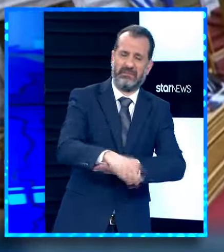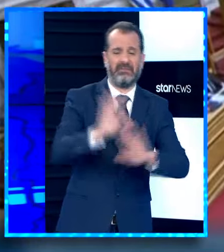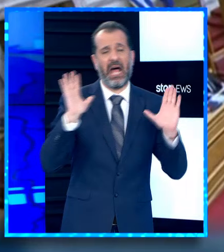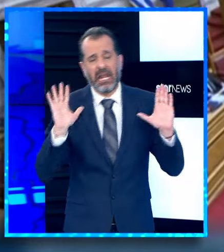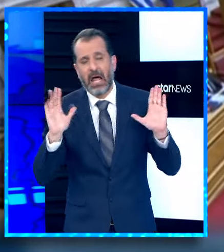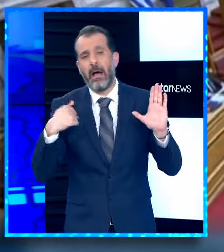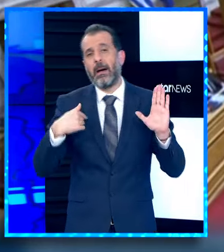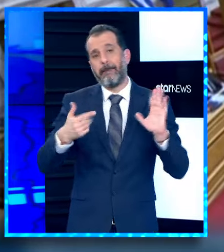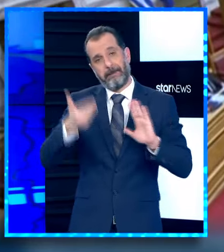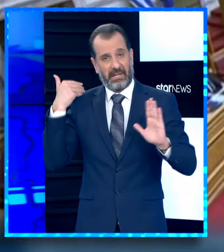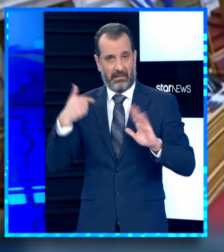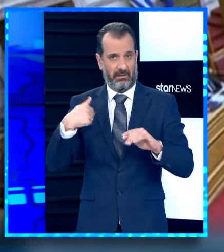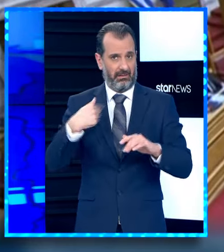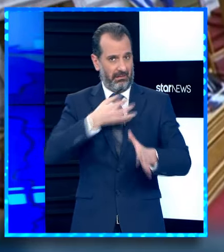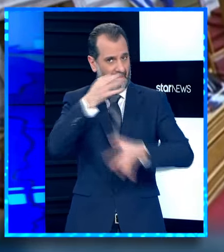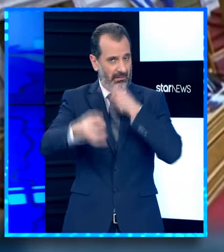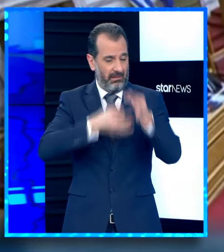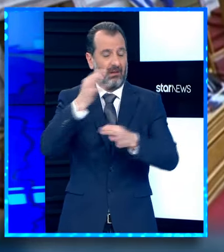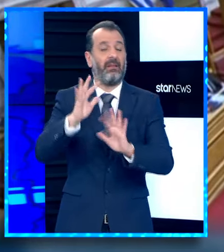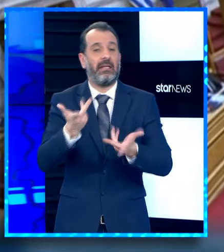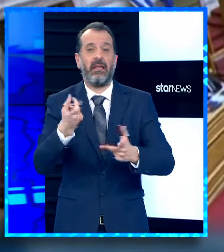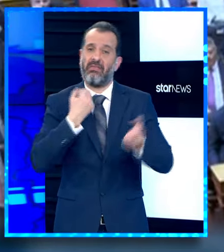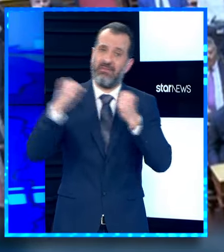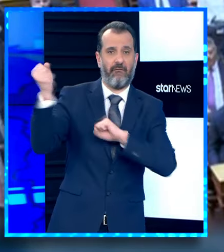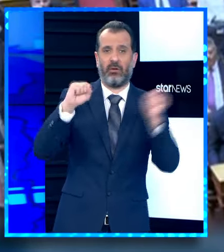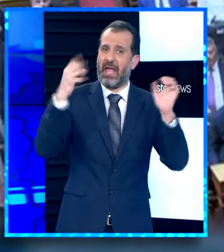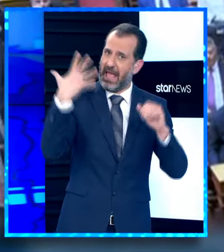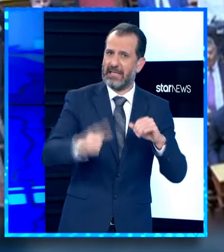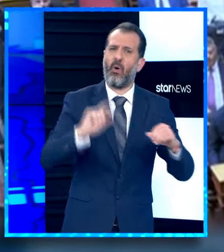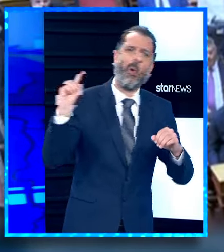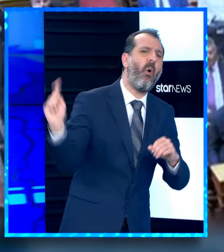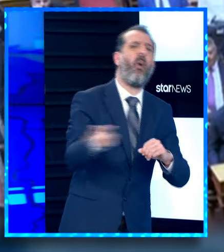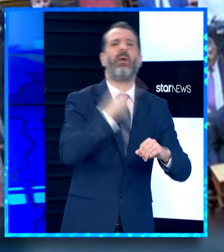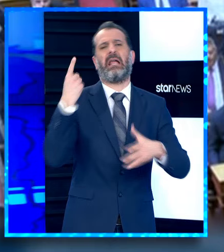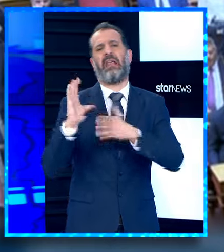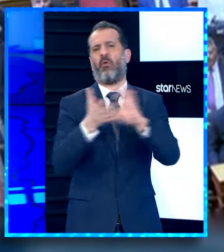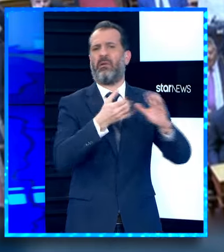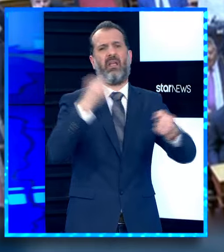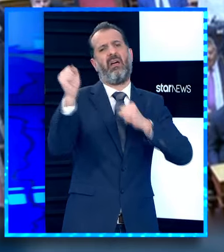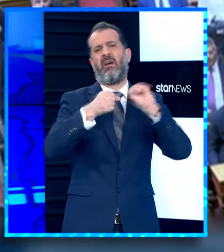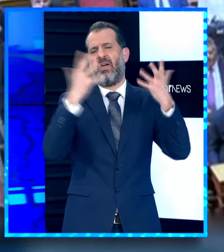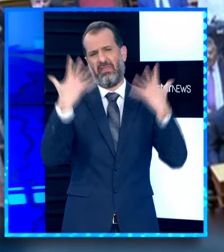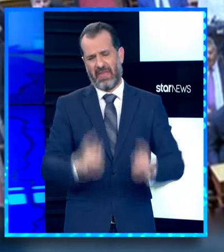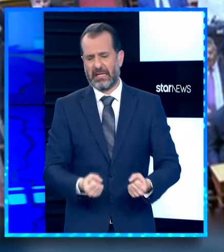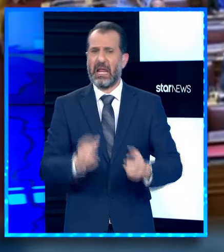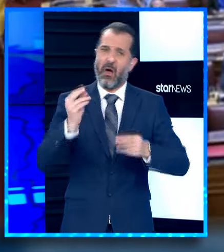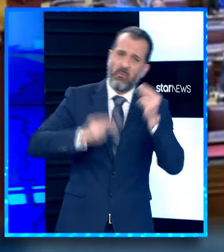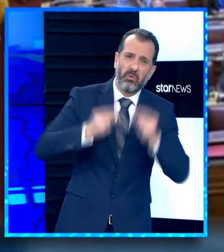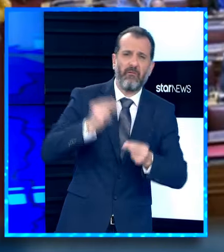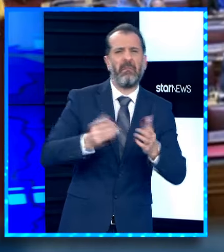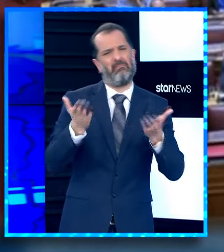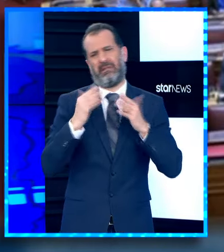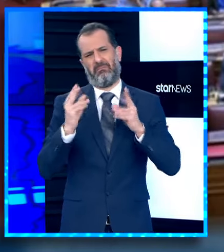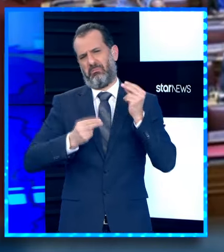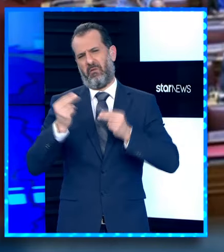όπως είπες και εσύ προηγουμένως, υπάρχουν διαφωνίες και θα υπάρχουν διαρροές από όλα τα κόμματα. Πάντως δεν θα υπάρχει πρόβλημα, Κατερίνα, γιατί για να ολοκληρώσω το